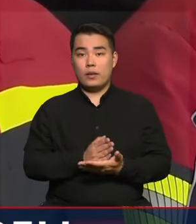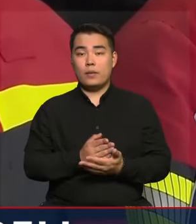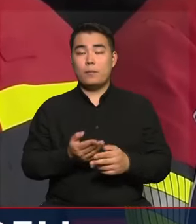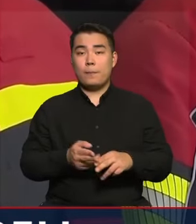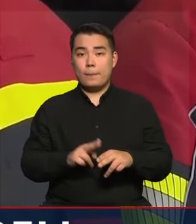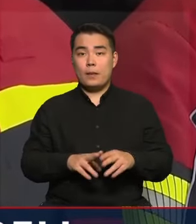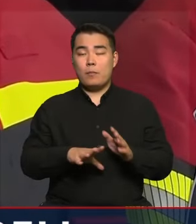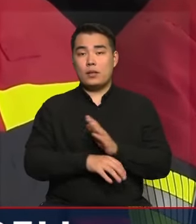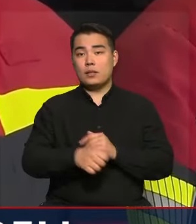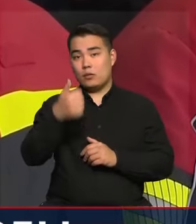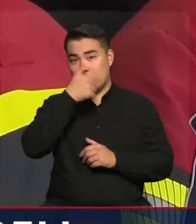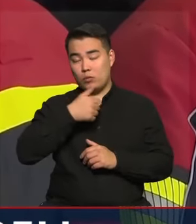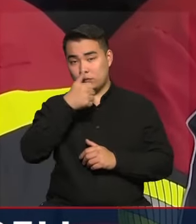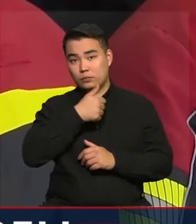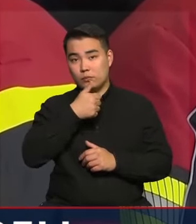Осы соңғы жылдары